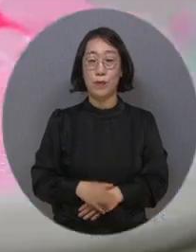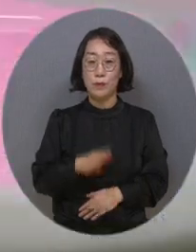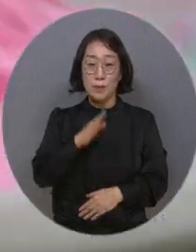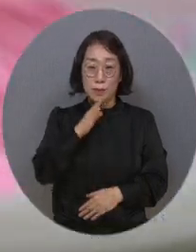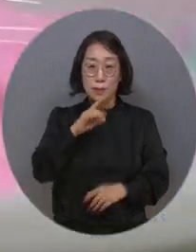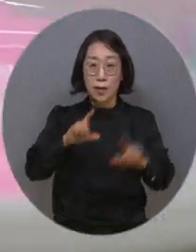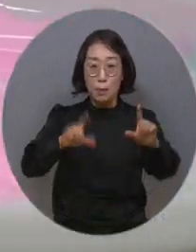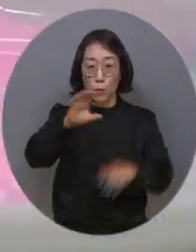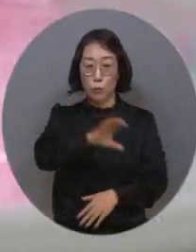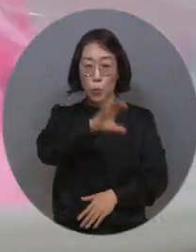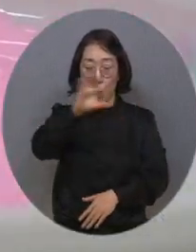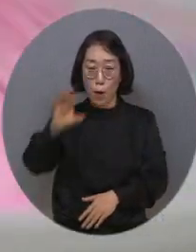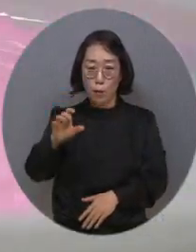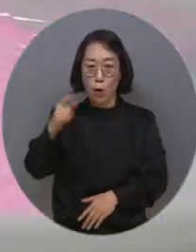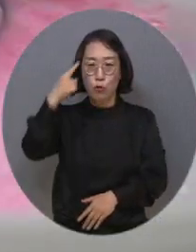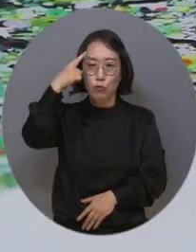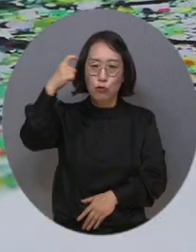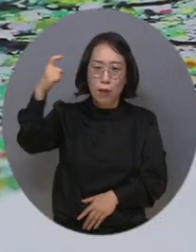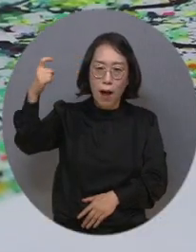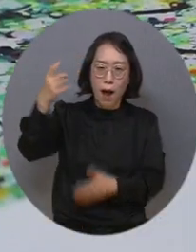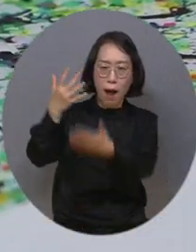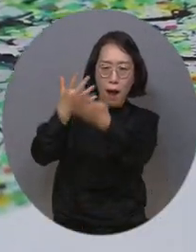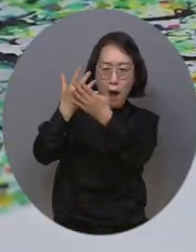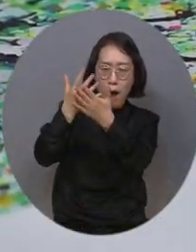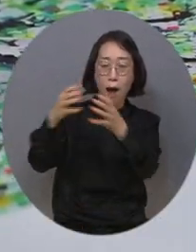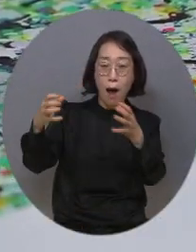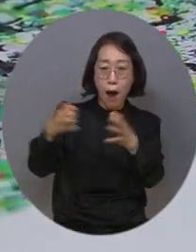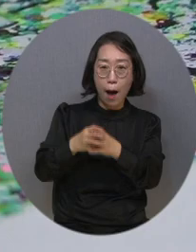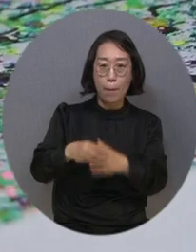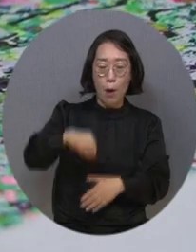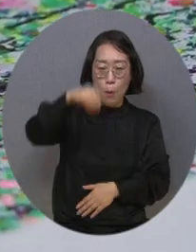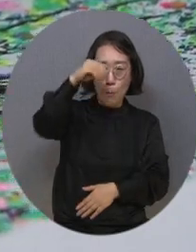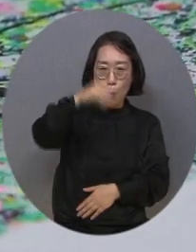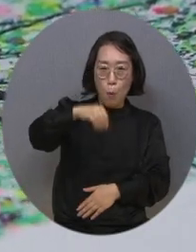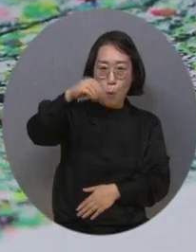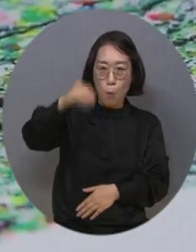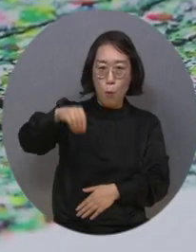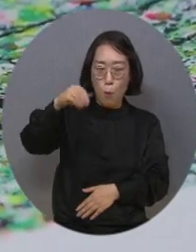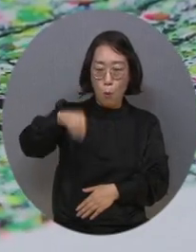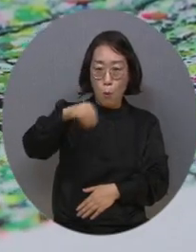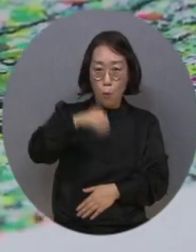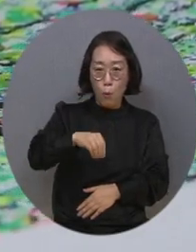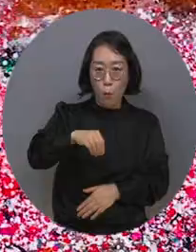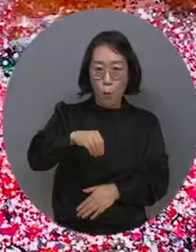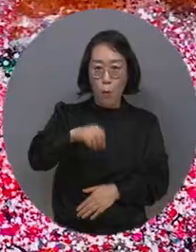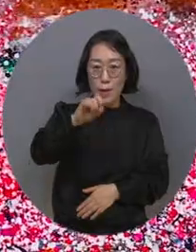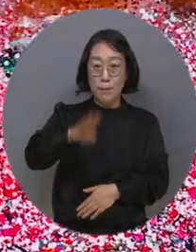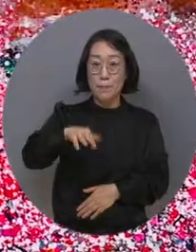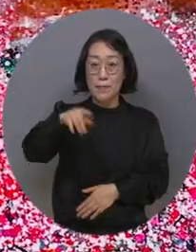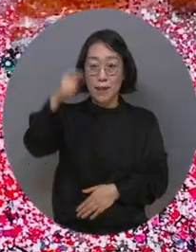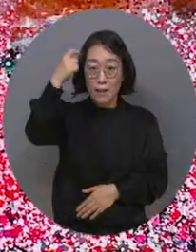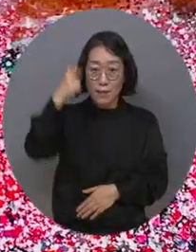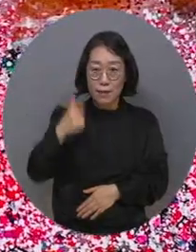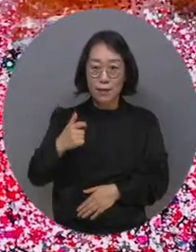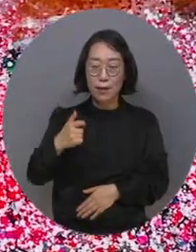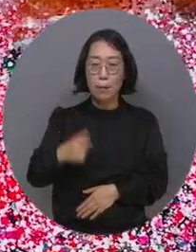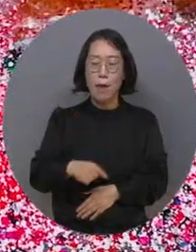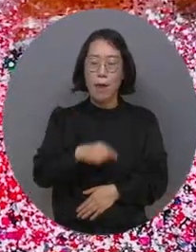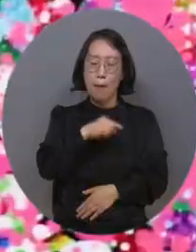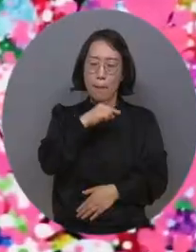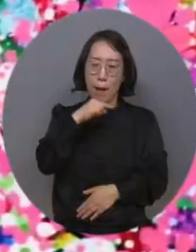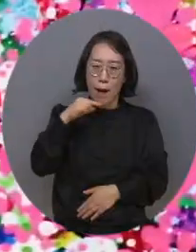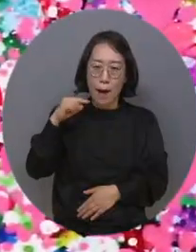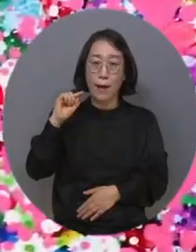사실적이면서도 추상적인 느낌을 살리기 위해 물감을 떨어뜨리는 기법으로 입체감을 나타내 홍매 특유의 붉은